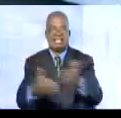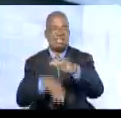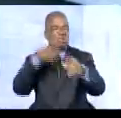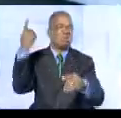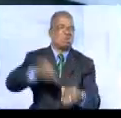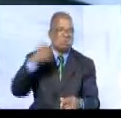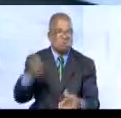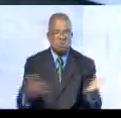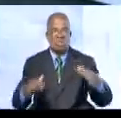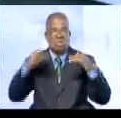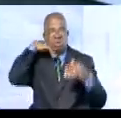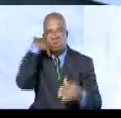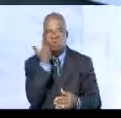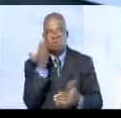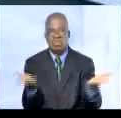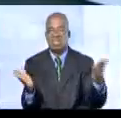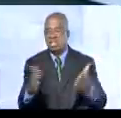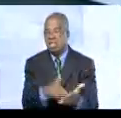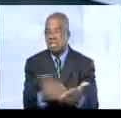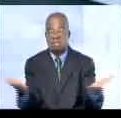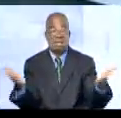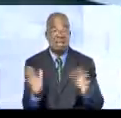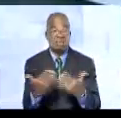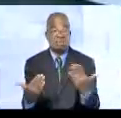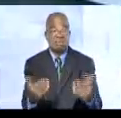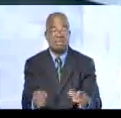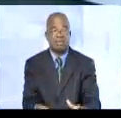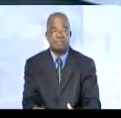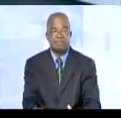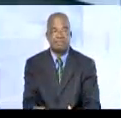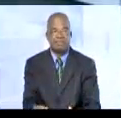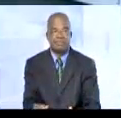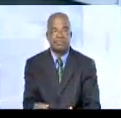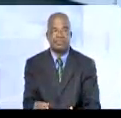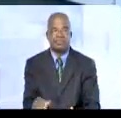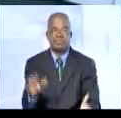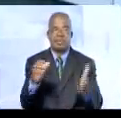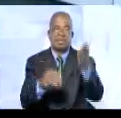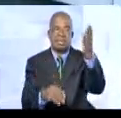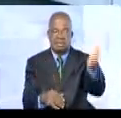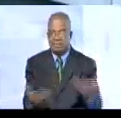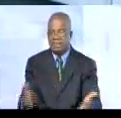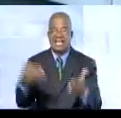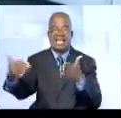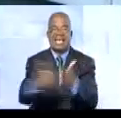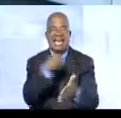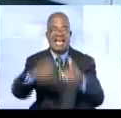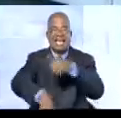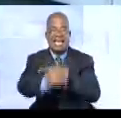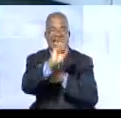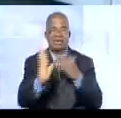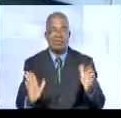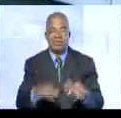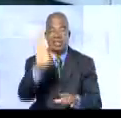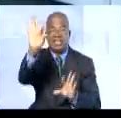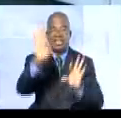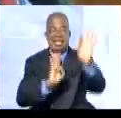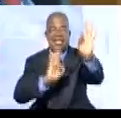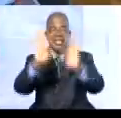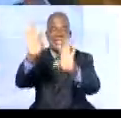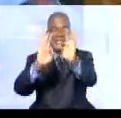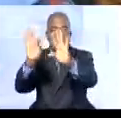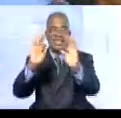reconstruit avec 9 nouveaux joueurs. Donc le coach a parlé des anciens et des nouveaux joueurs. Mais franchement, tout va très bien, c'est